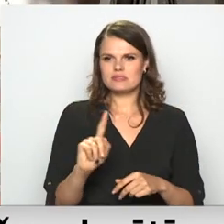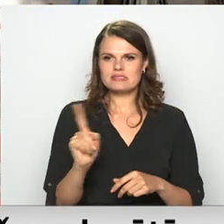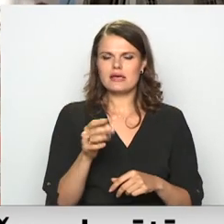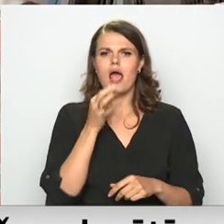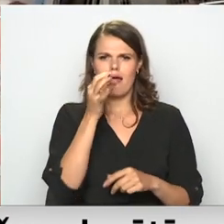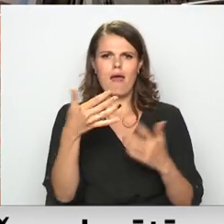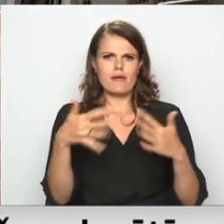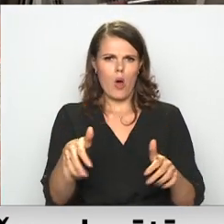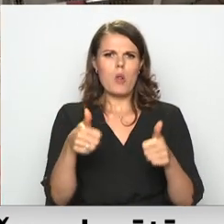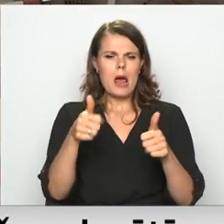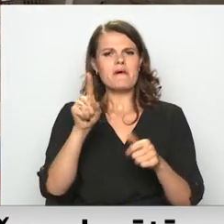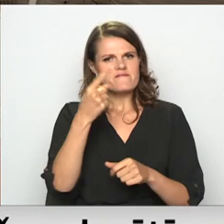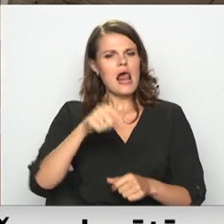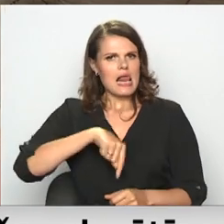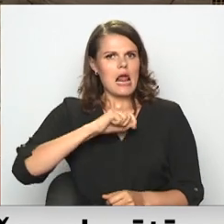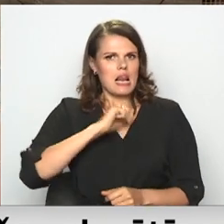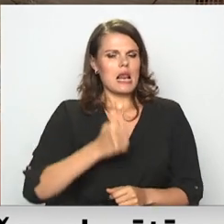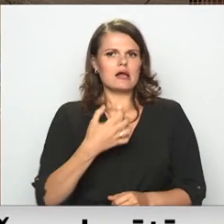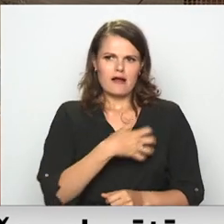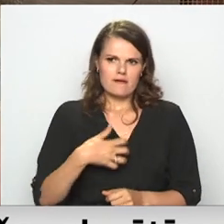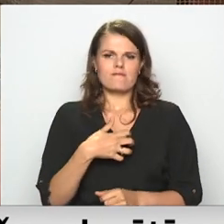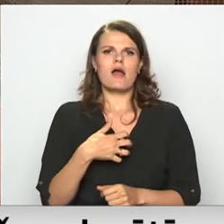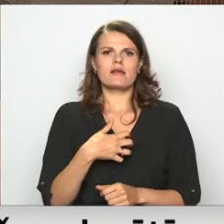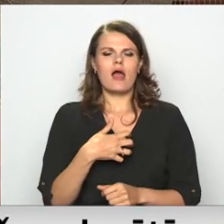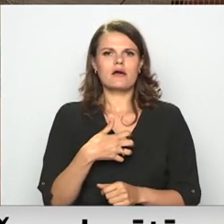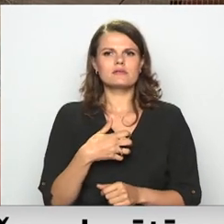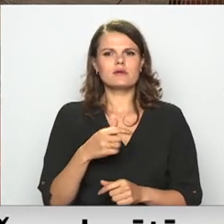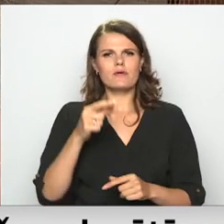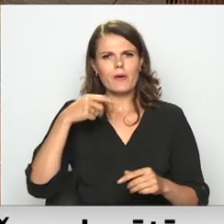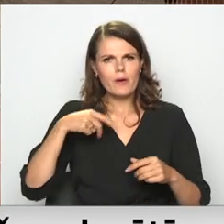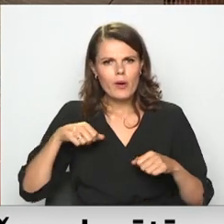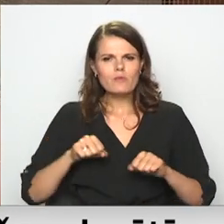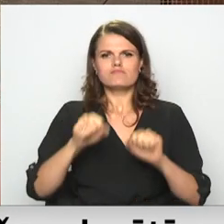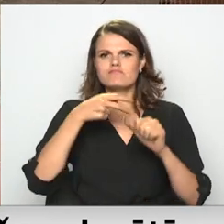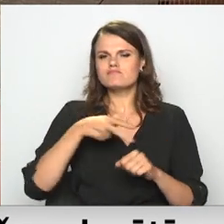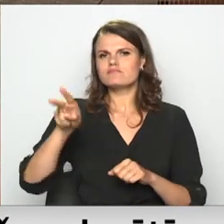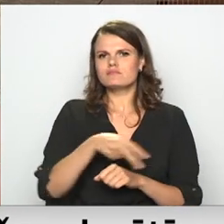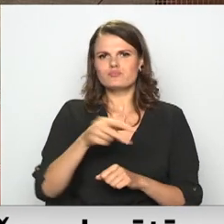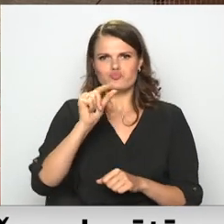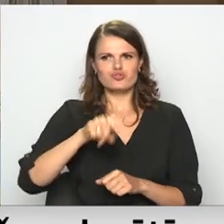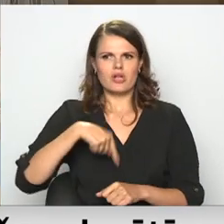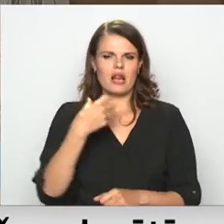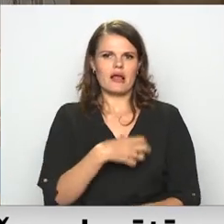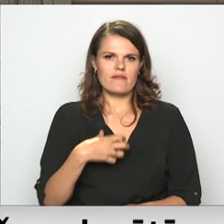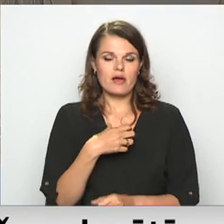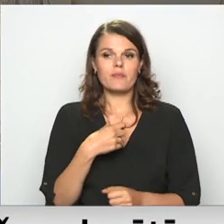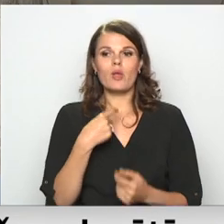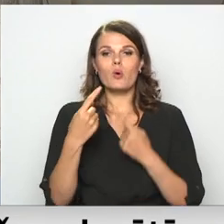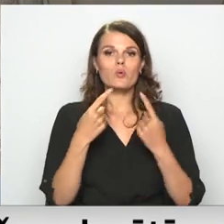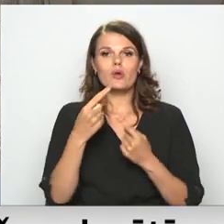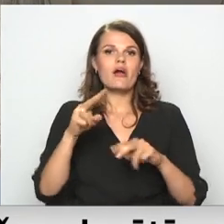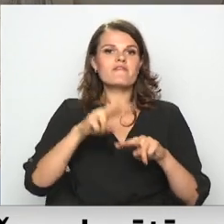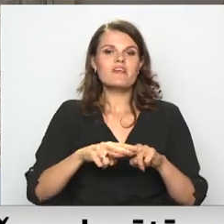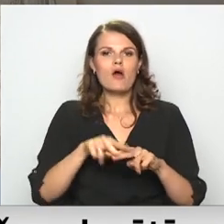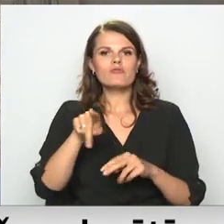labi, vēl ilgāk izturi. Paņem! No iešūpiena paņem šo kustību izdari. Runāt par vietu, par